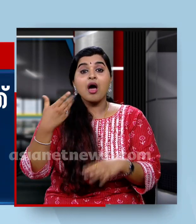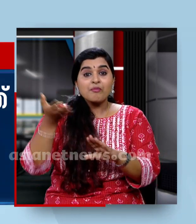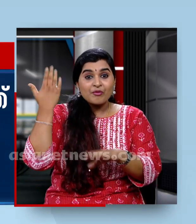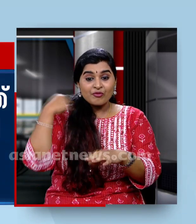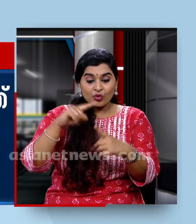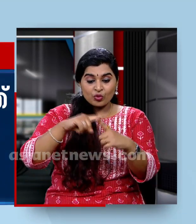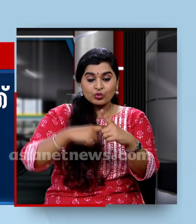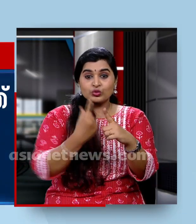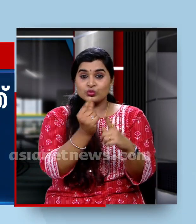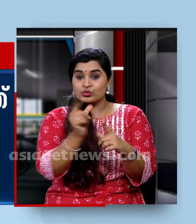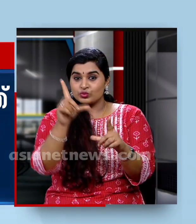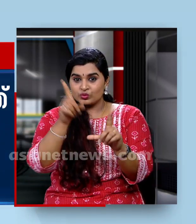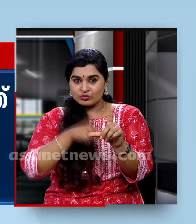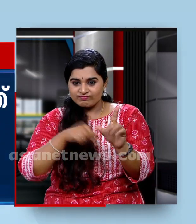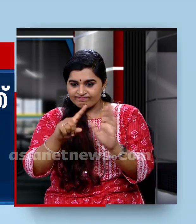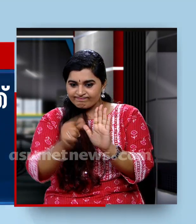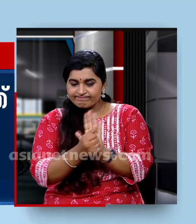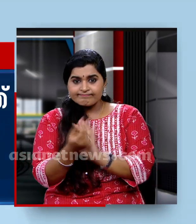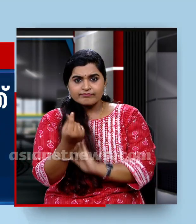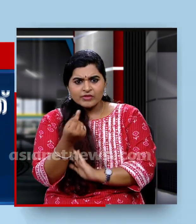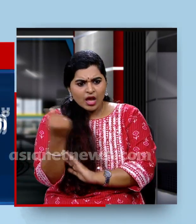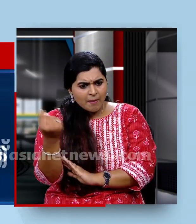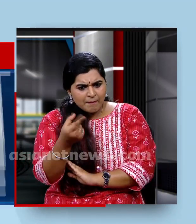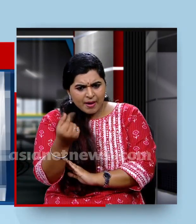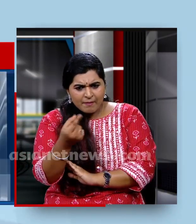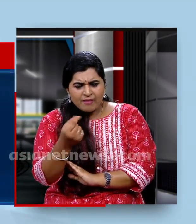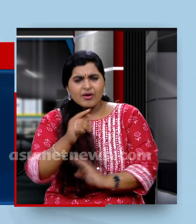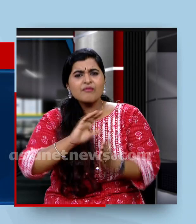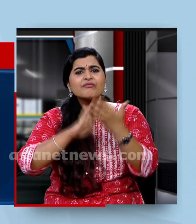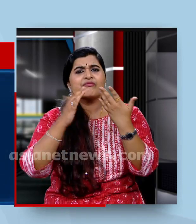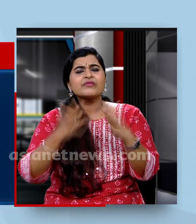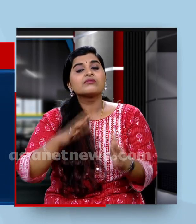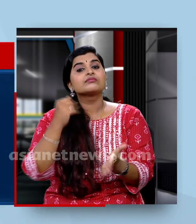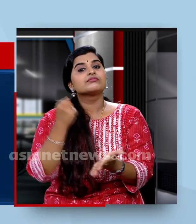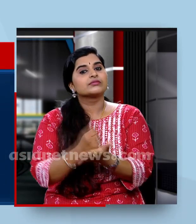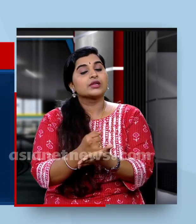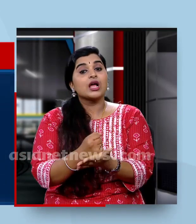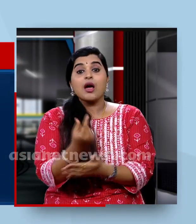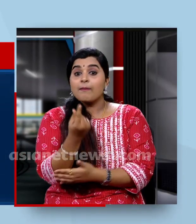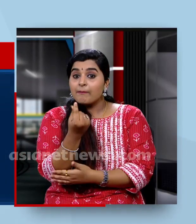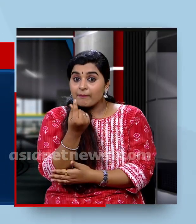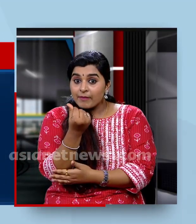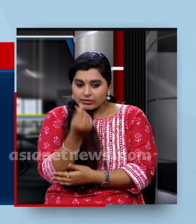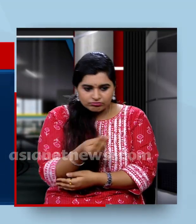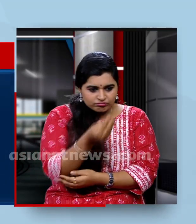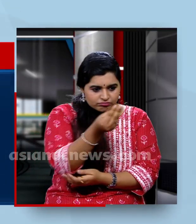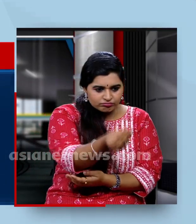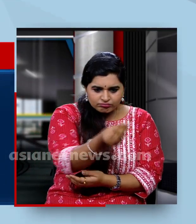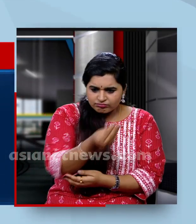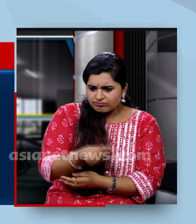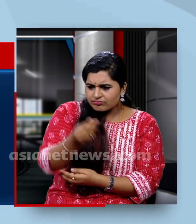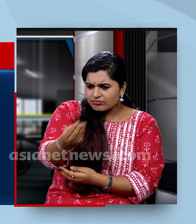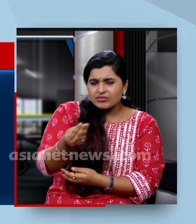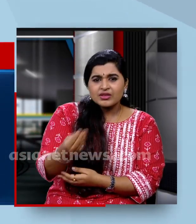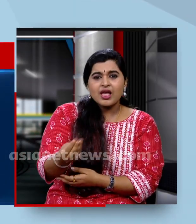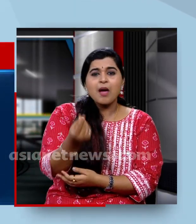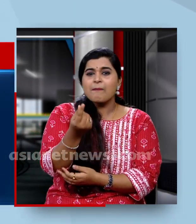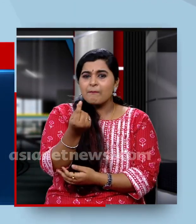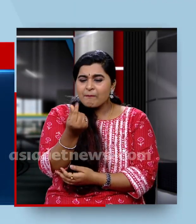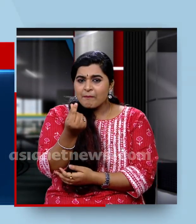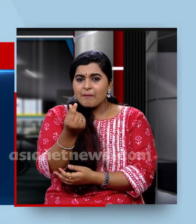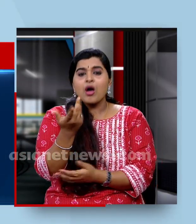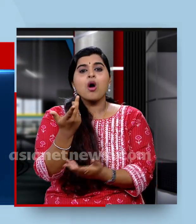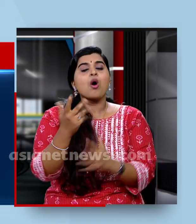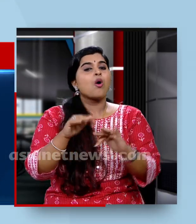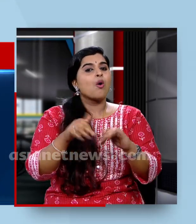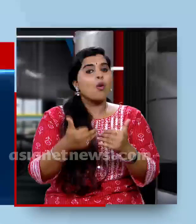കൊടുത്തു തീർക്കണം. മാത്രമല്ല, ഈ ശമ്പളം കൊടുക്കുന്നത് പണമായിട്ട് തന്നെ കൊടുക്കണം. ജോലി ചെയ്തതിന് ശമ്പളം പണമായി തന്നെ നൽകണം. അത് സപ്ലൈക്കോയിൽ പോയി